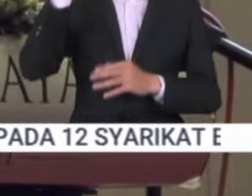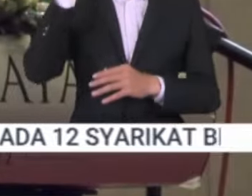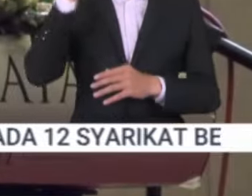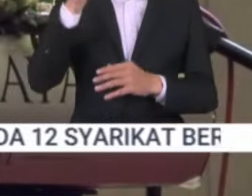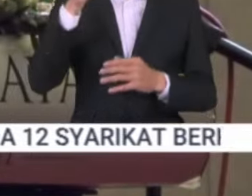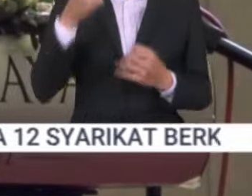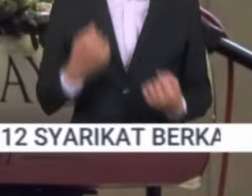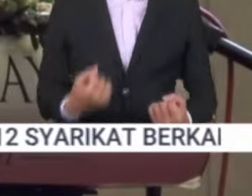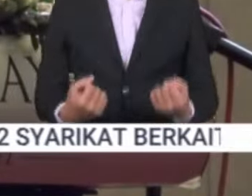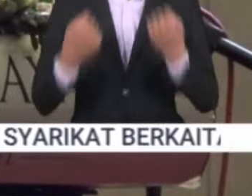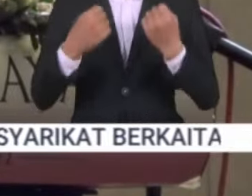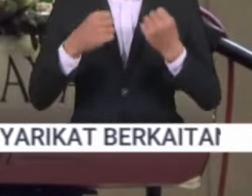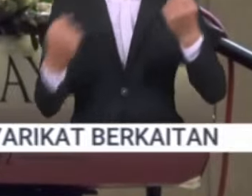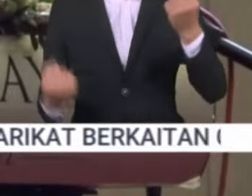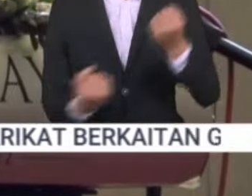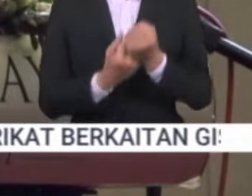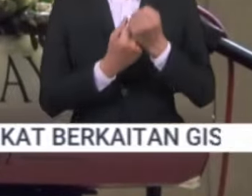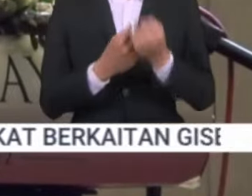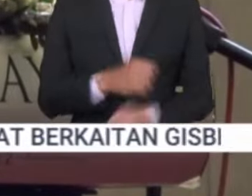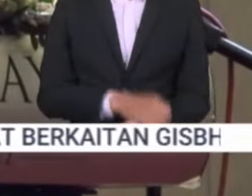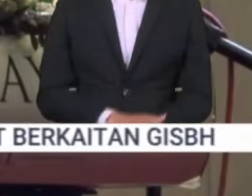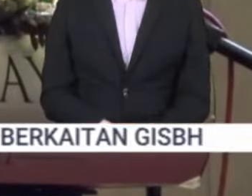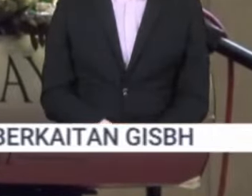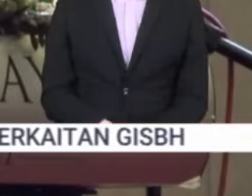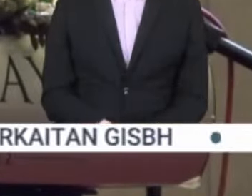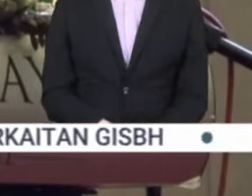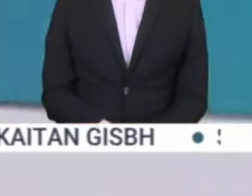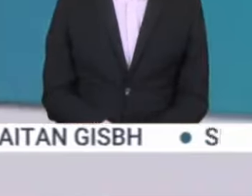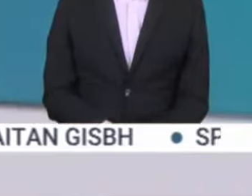MGTC untuk menjadikannya lebih efektif.